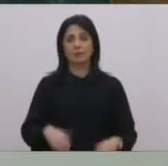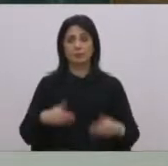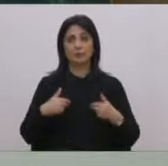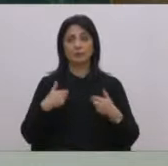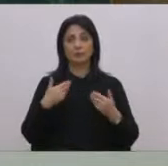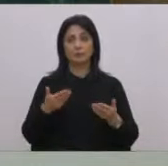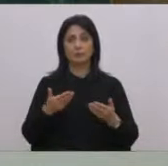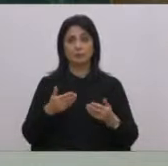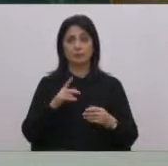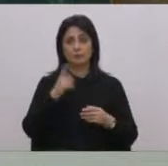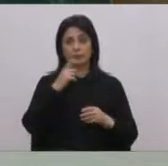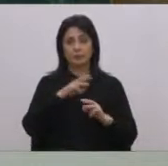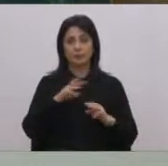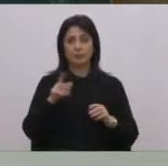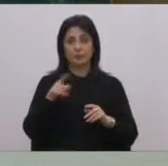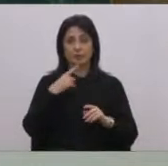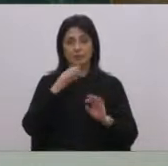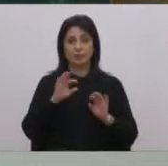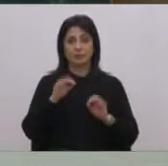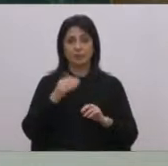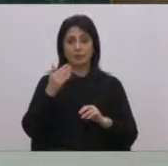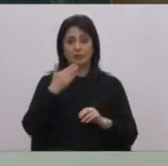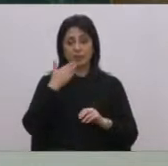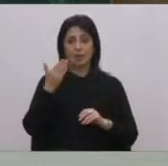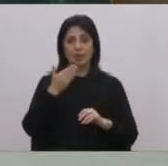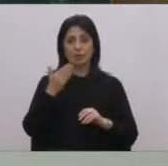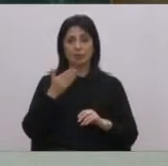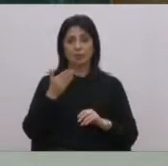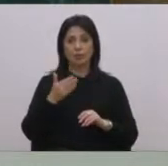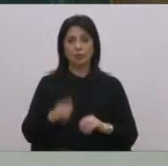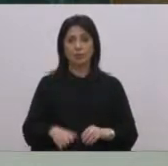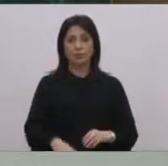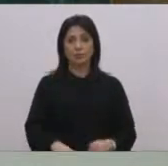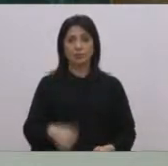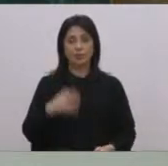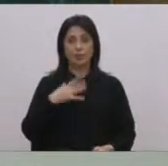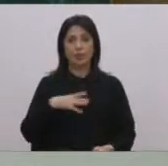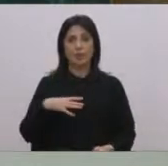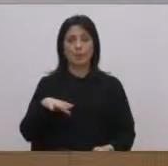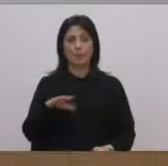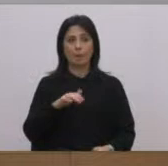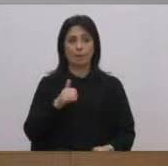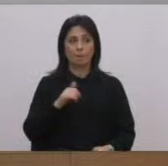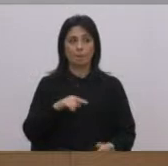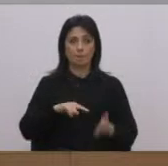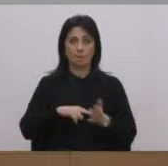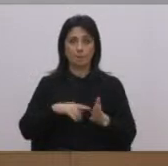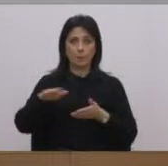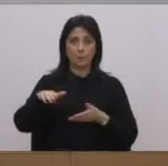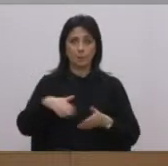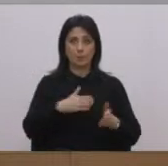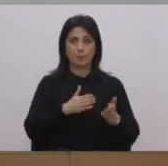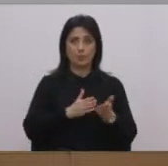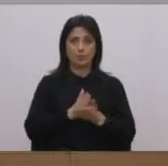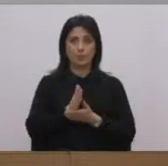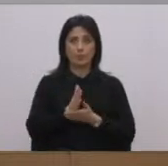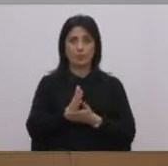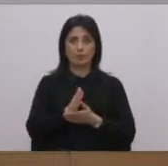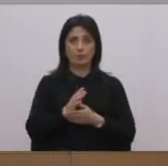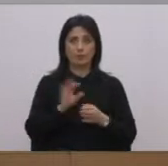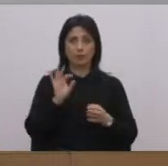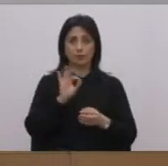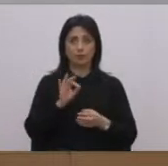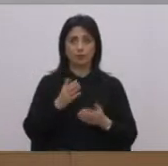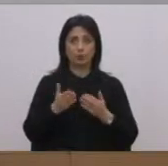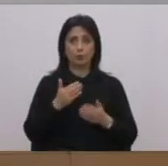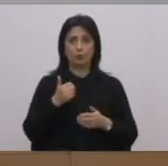mogesalnobit patno ministro tkven akhsene tkvens gamoslashi sakartvelos rogor shua derebnis funktsiis შესახებ,